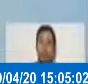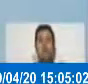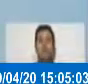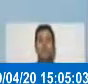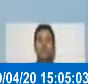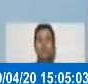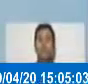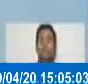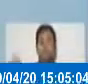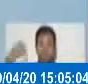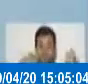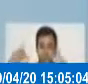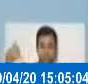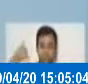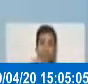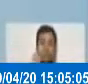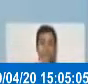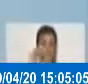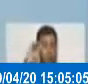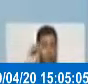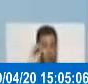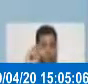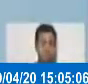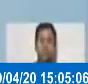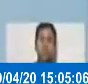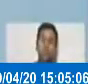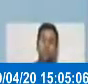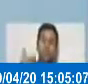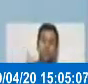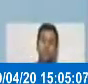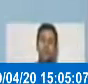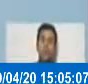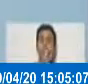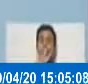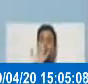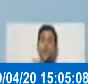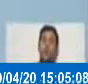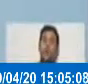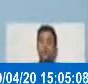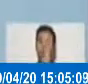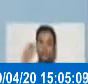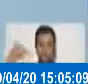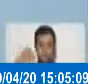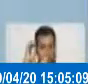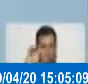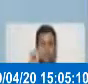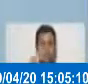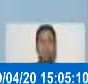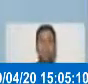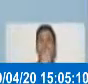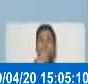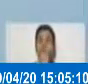হয়। আমাদের স্বাস্থ্য বাতায়ন 1-6-2-6-3 এবং 3-3-3 এবং IDCR এর দুটো হটলাইন, মোট এই 4টি হটলাইনে